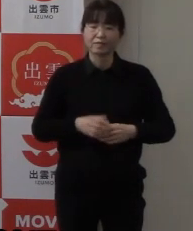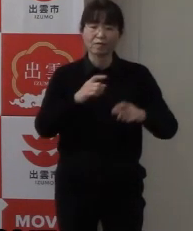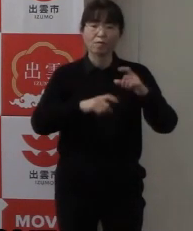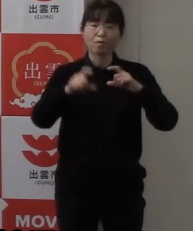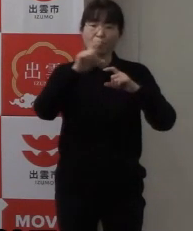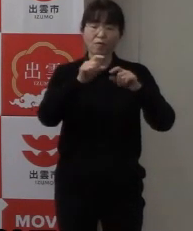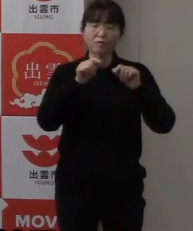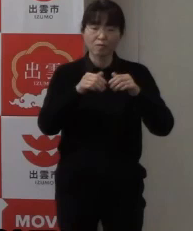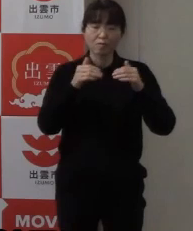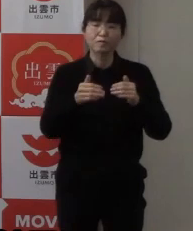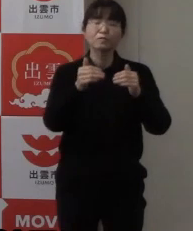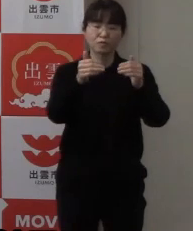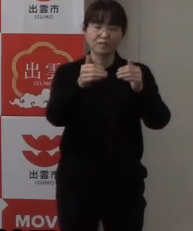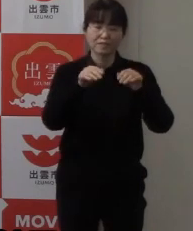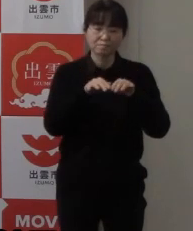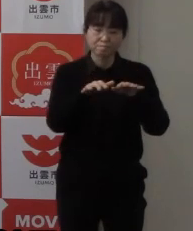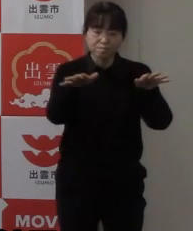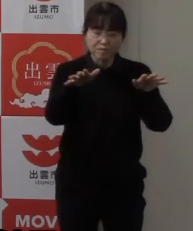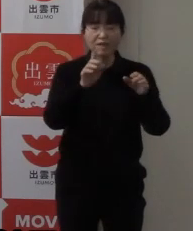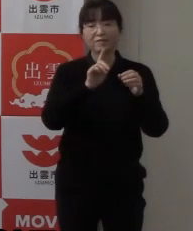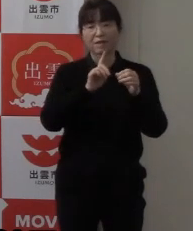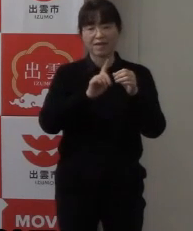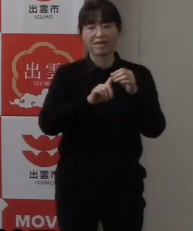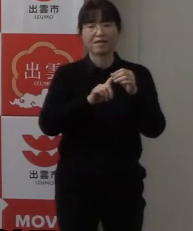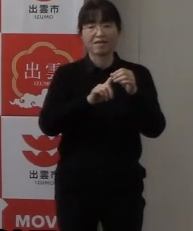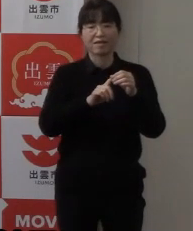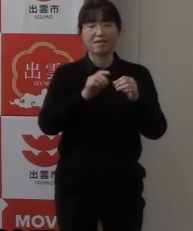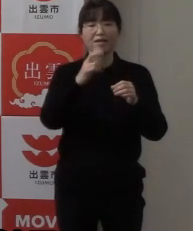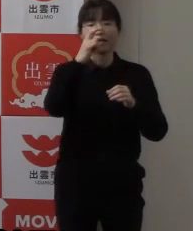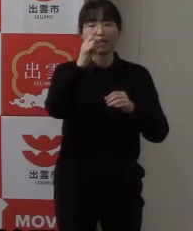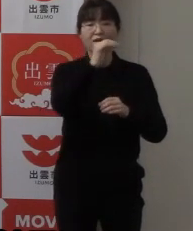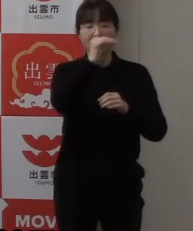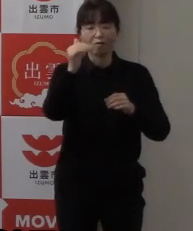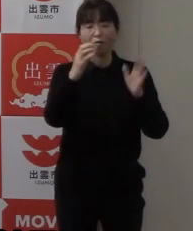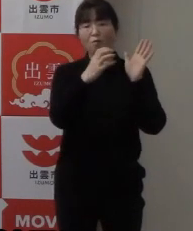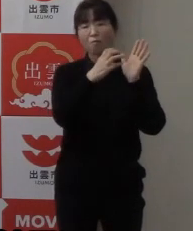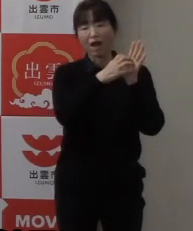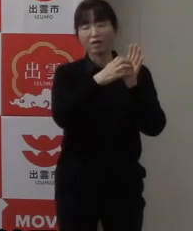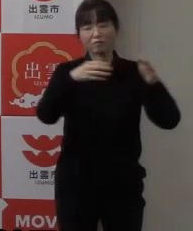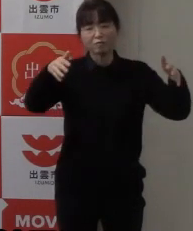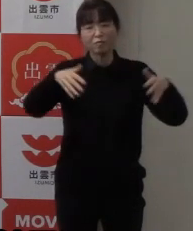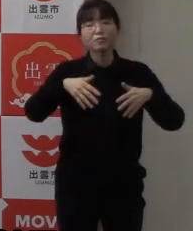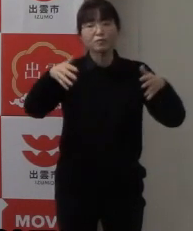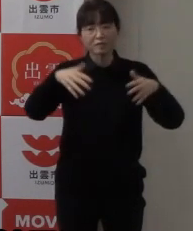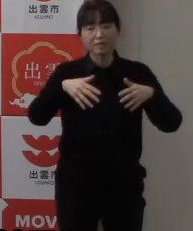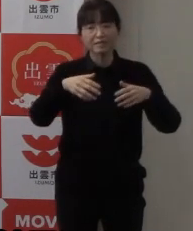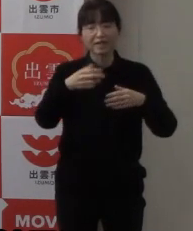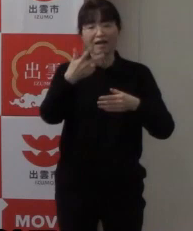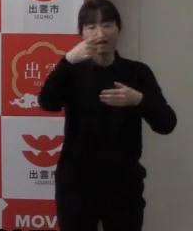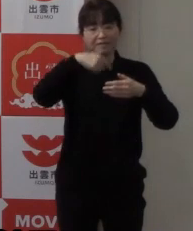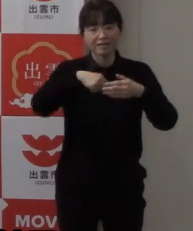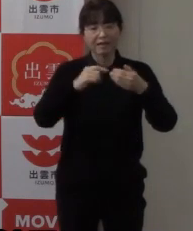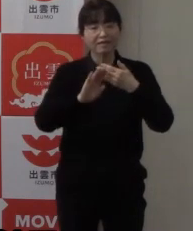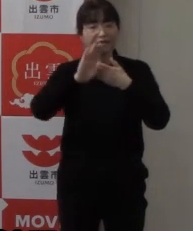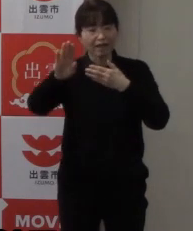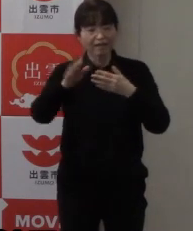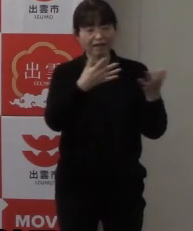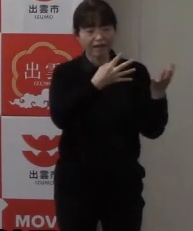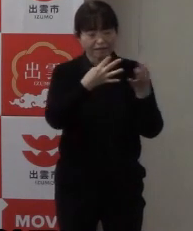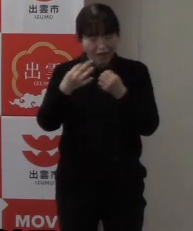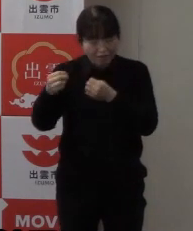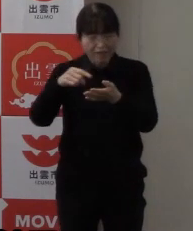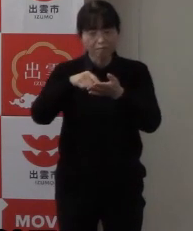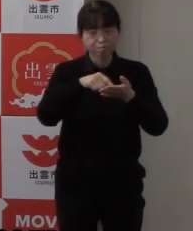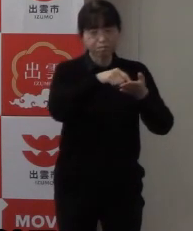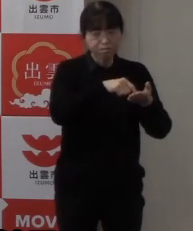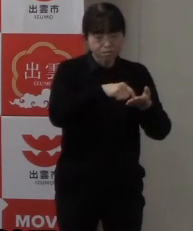進するためにですね、ロゴマークを募集を行ったところ、市内外から多数の応募があったところ